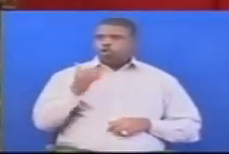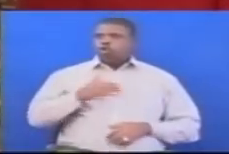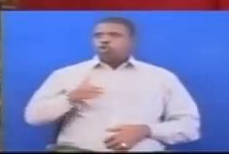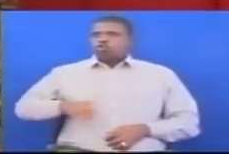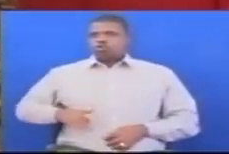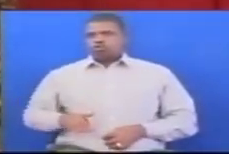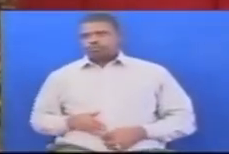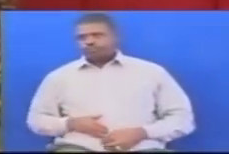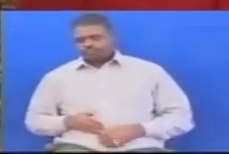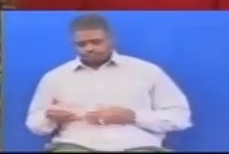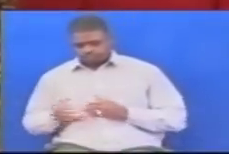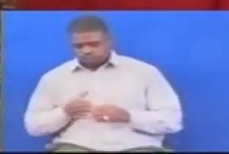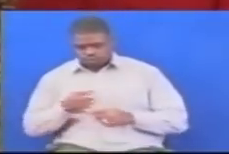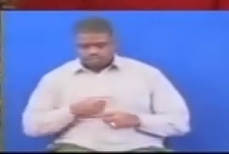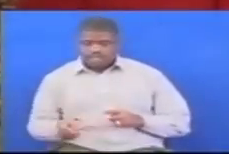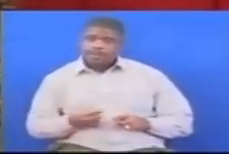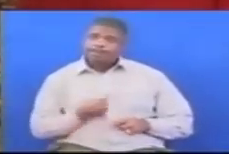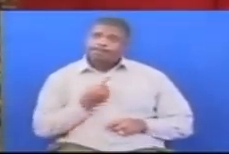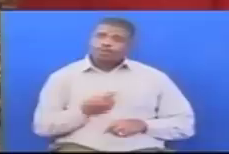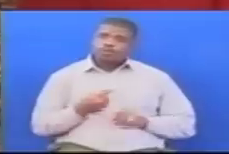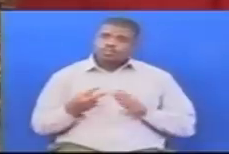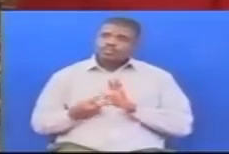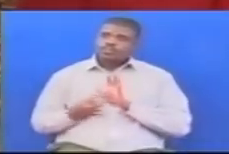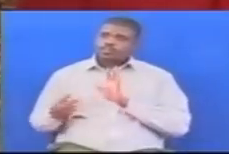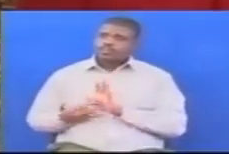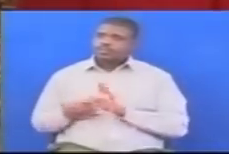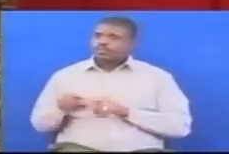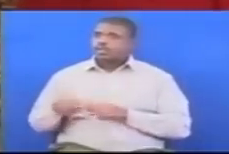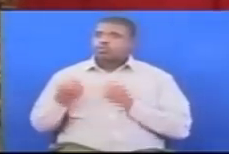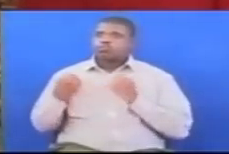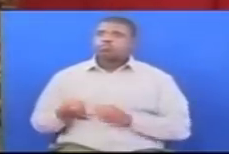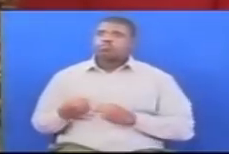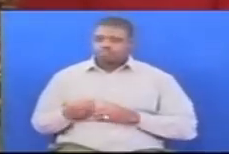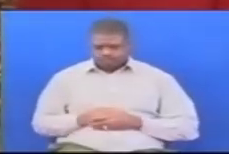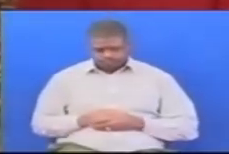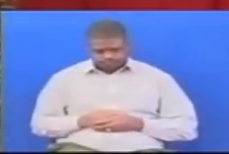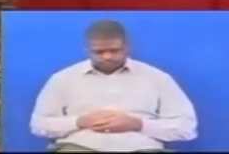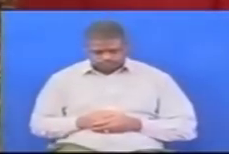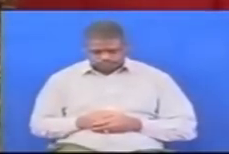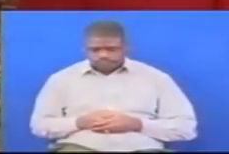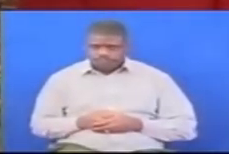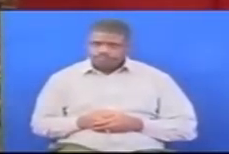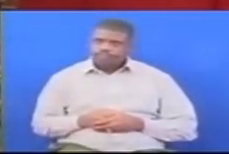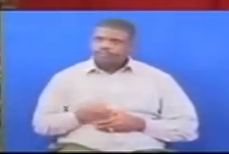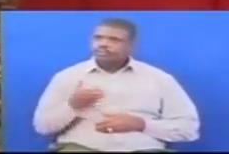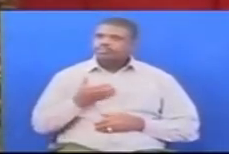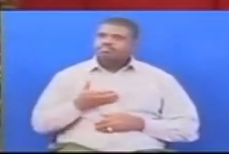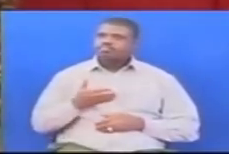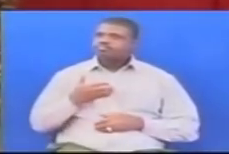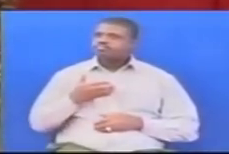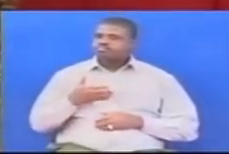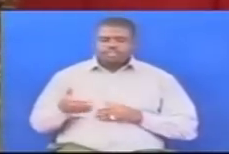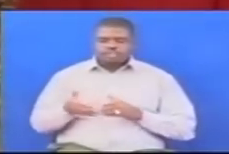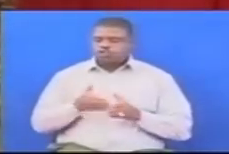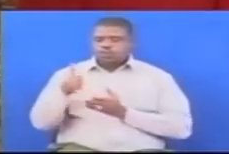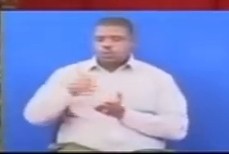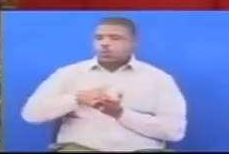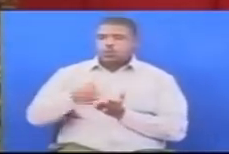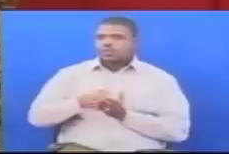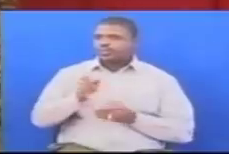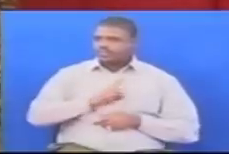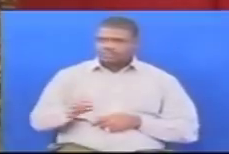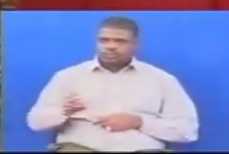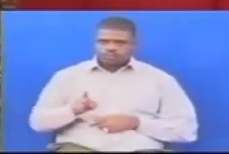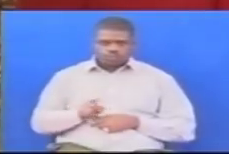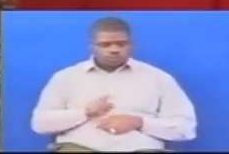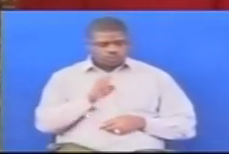mito 177. Hiyo mito ni ya kudumu. Sio ile mito ya kukauka. Lakini pia katika